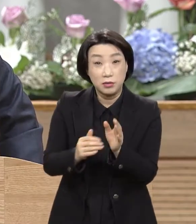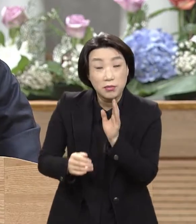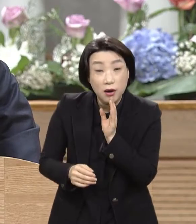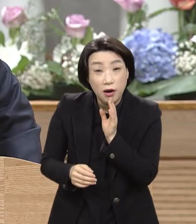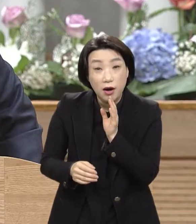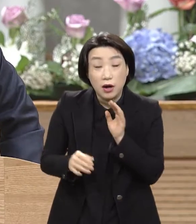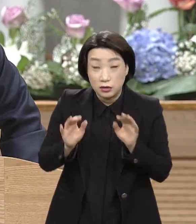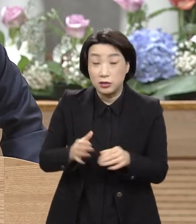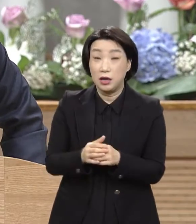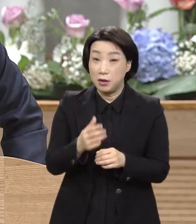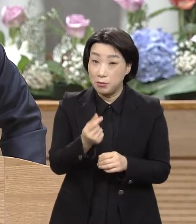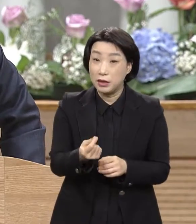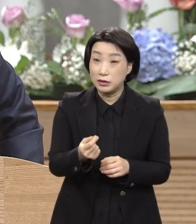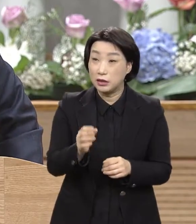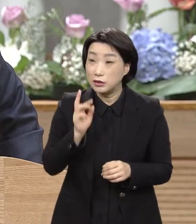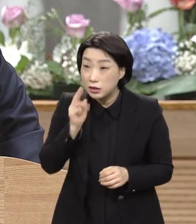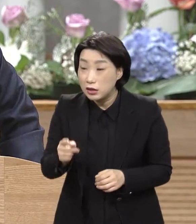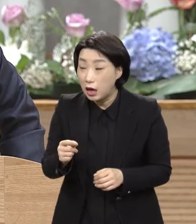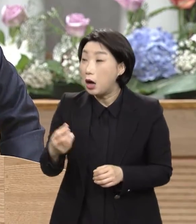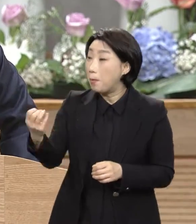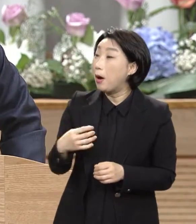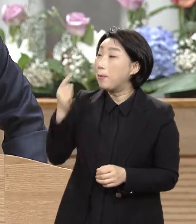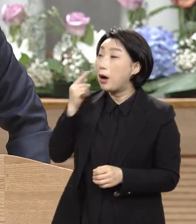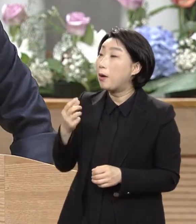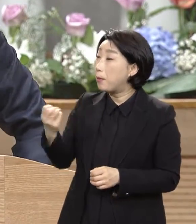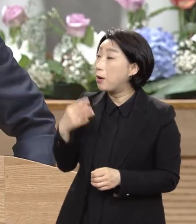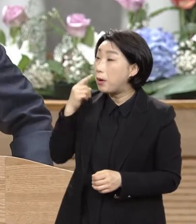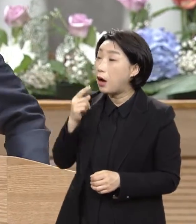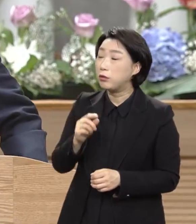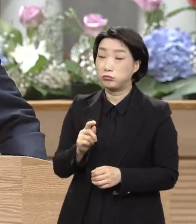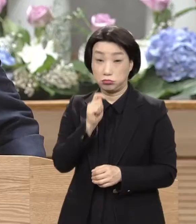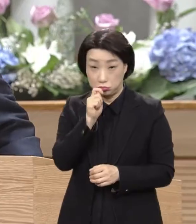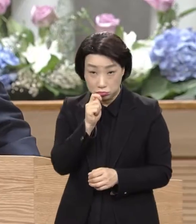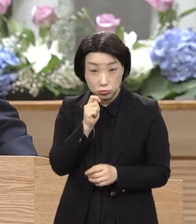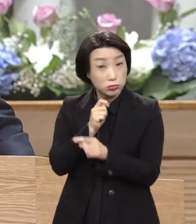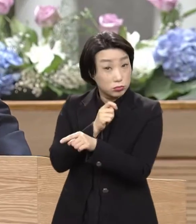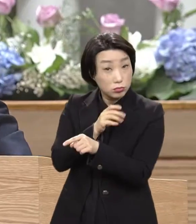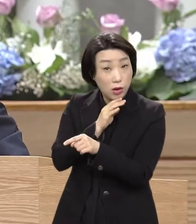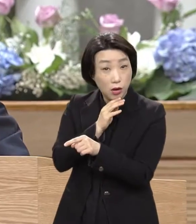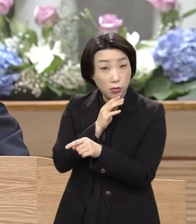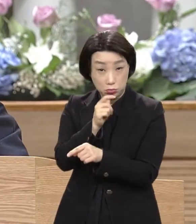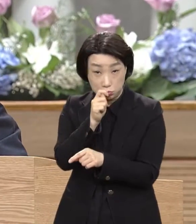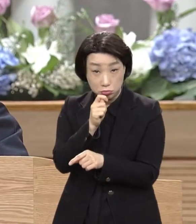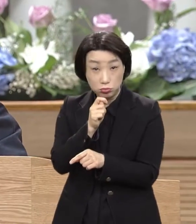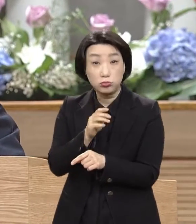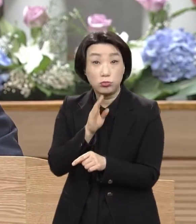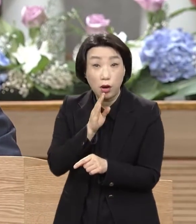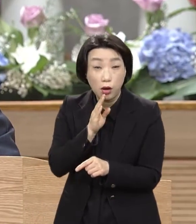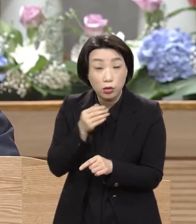말했는데 맞으냐 틀리냐 말해봐라 할 때는 아무 소리 않고 가만히 계시더니